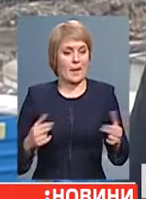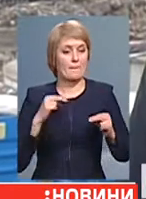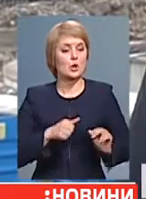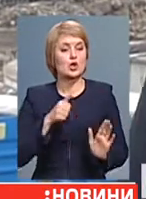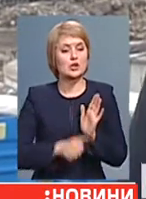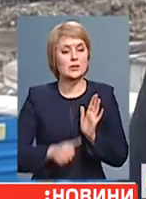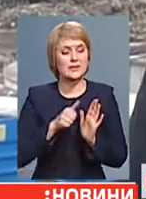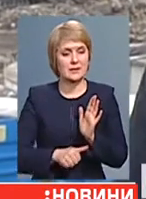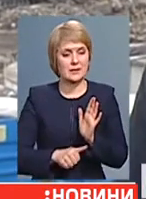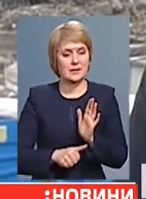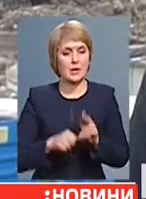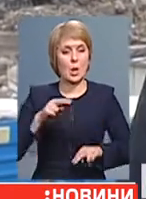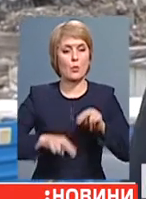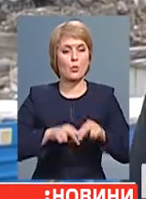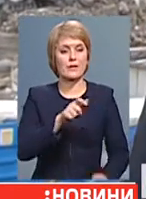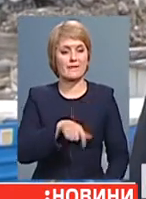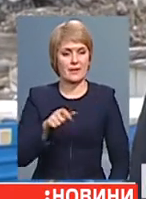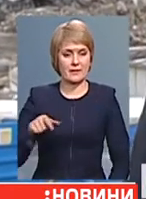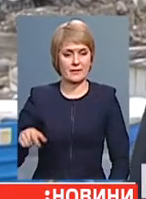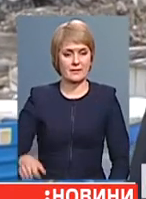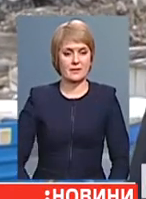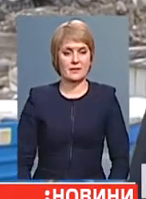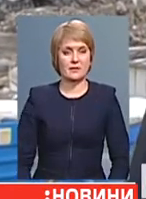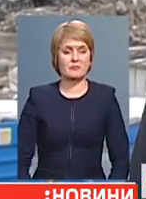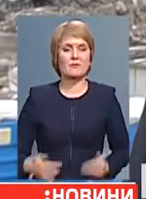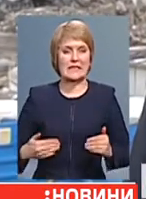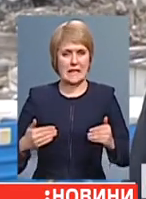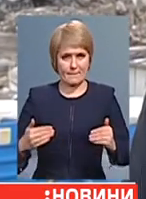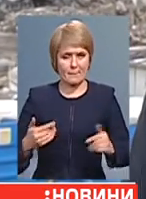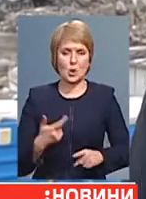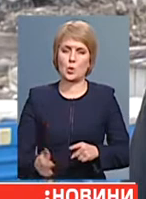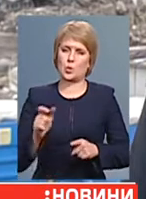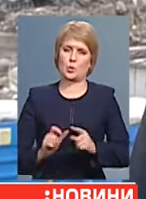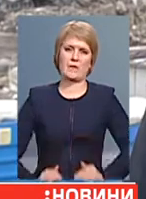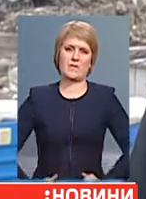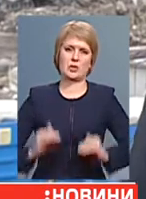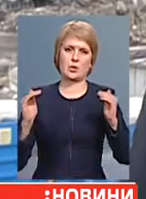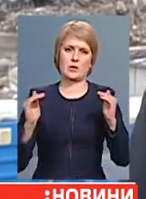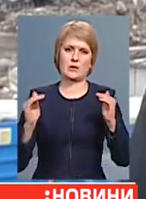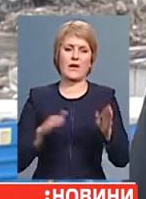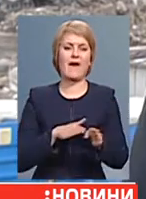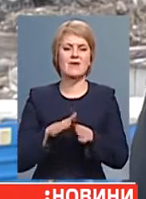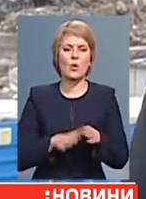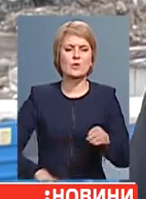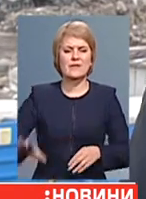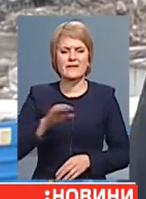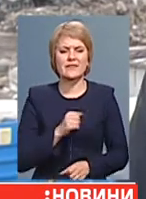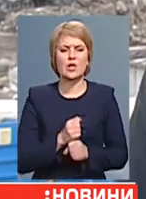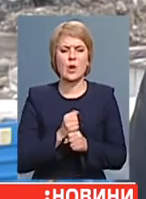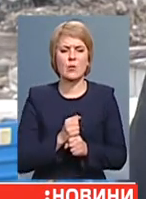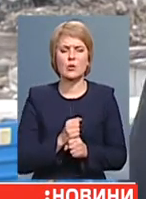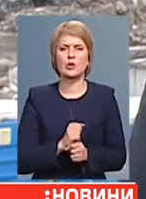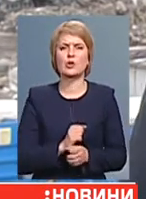60 будівельників. Темпи дуже високі, виконуються всі роботи.